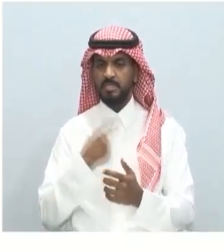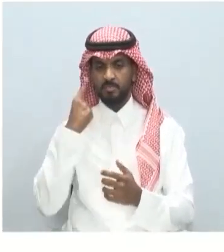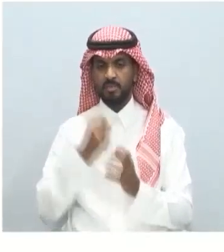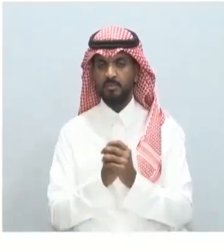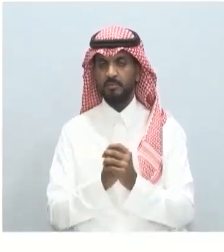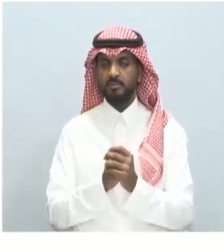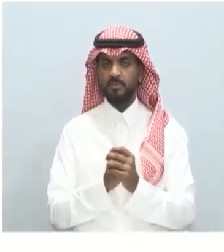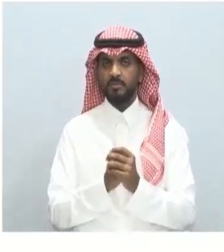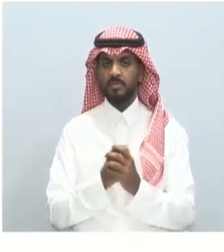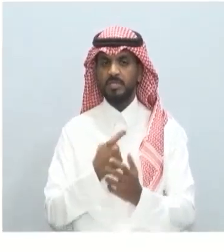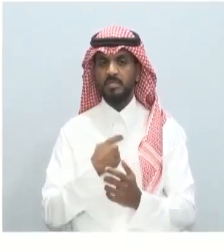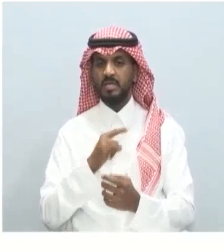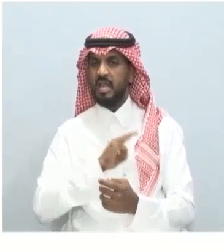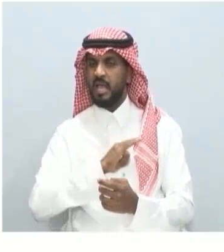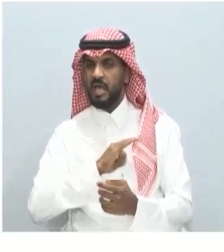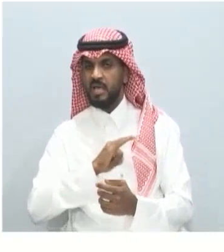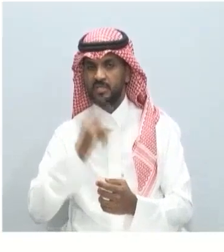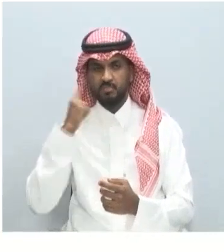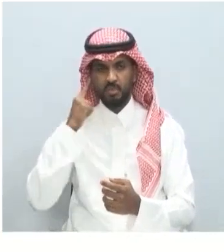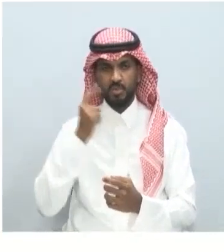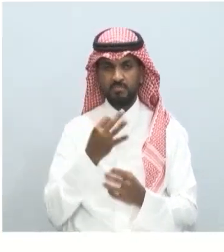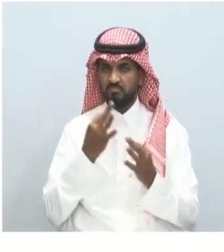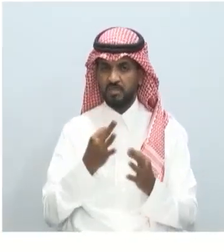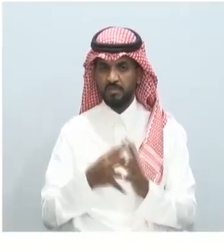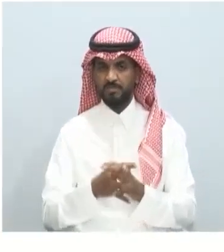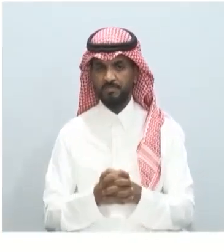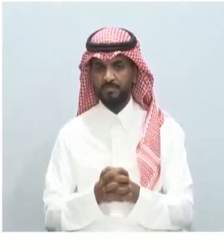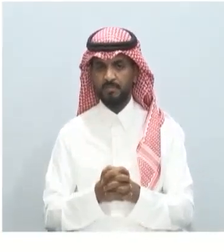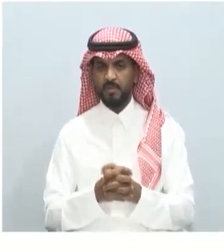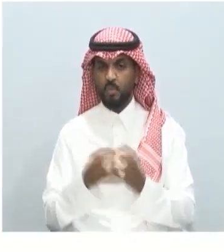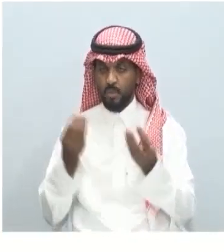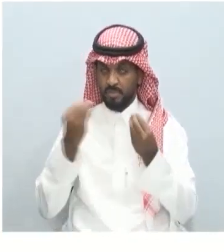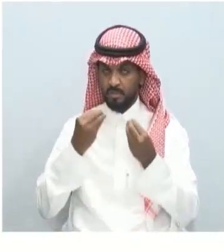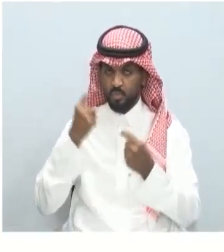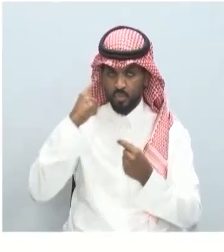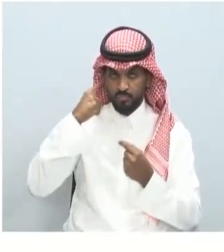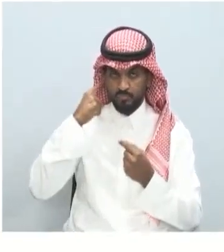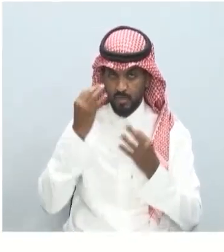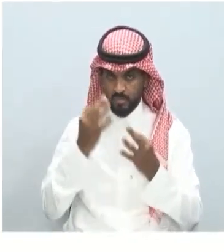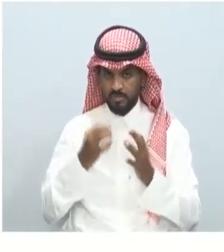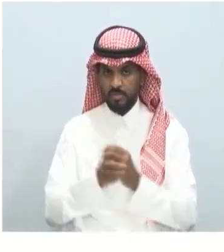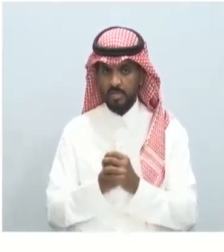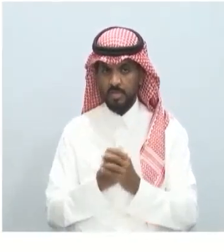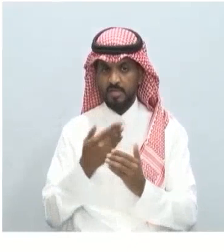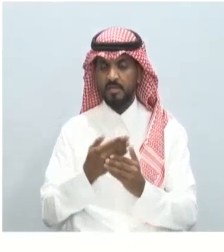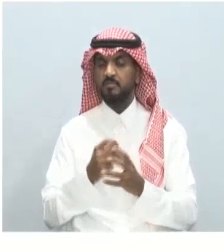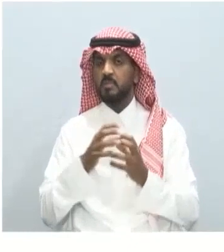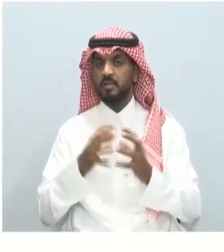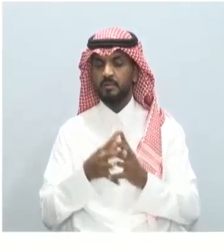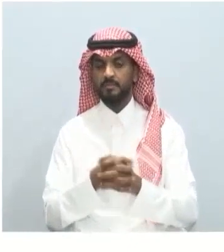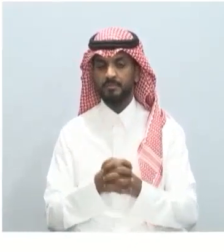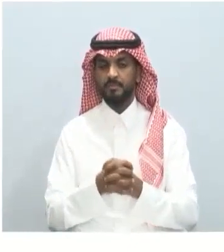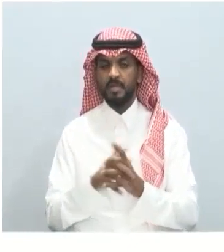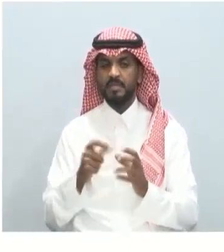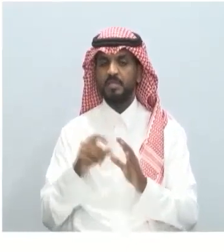استمع اليك اني لا اسمعك جيدا لو وهبتني اذنا صاغيه لادركت ما اعنيه